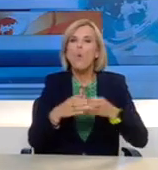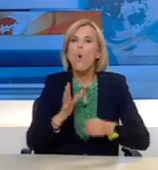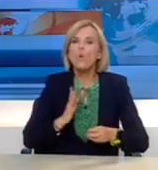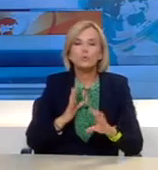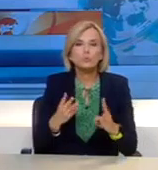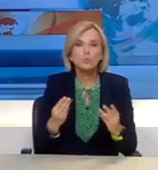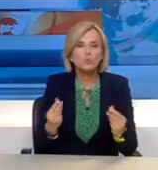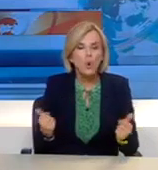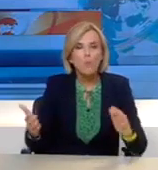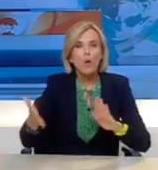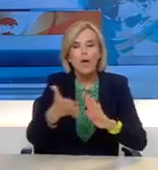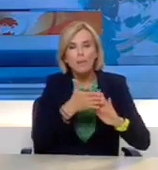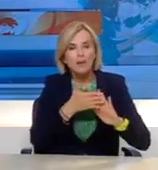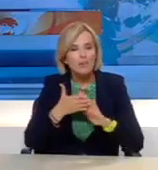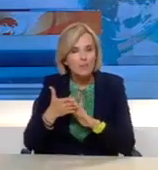αφορούν